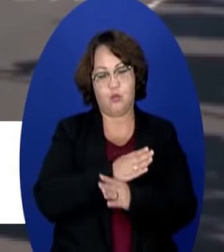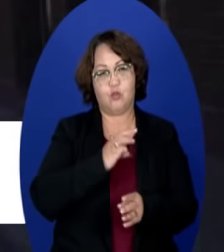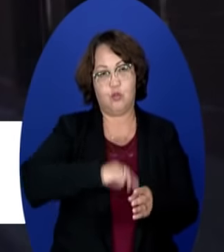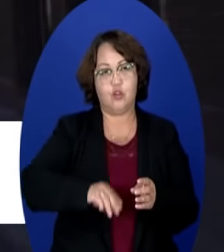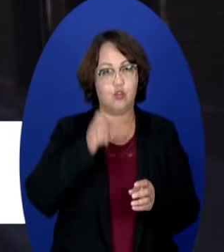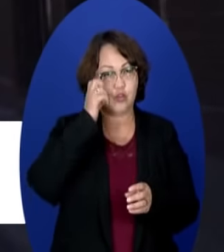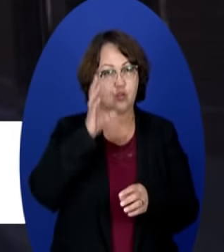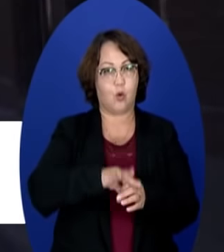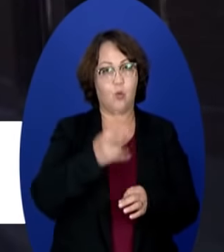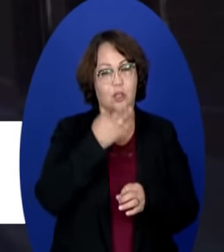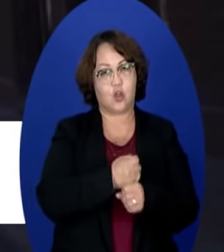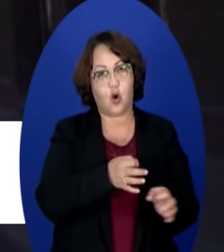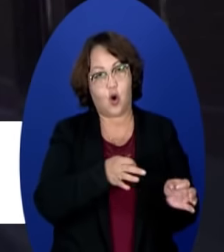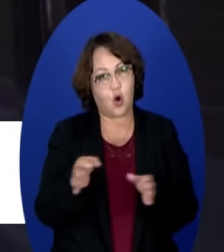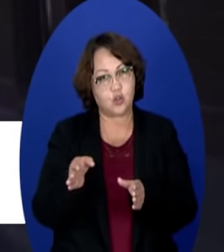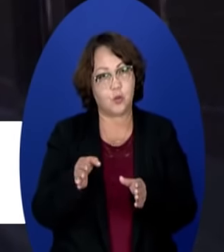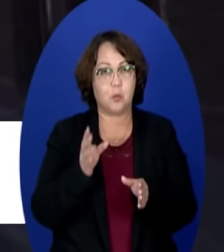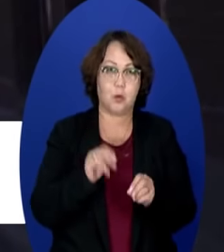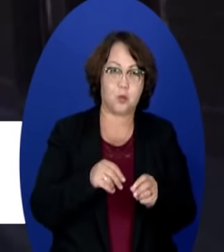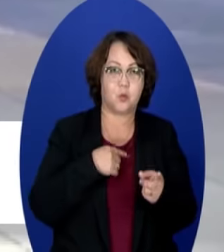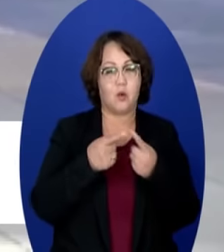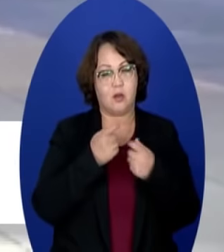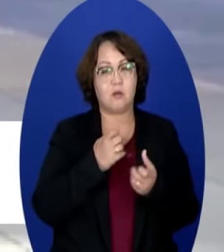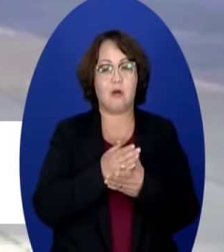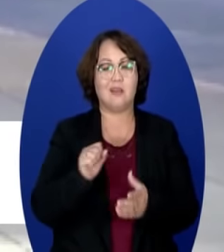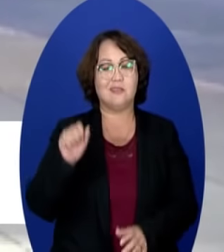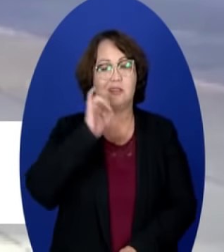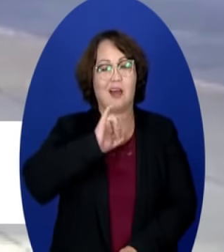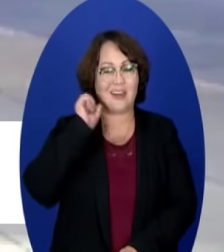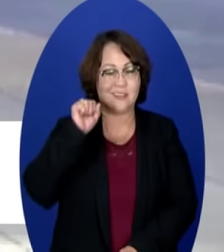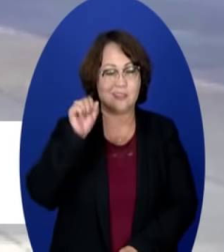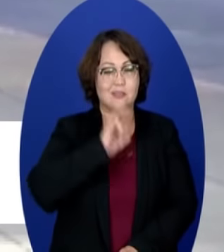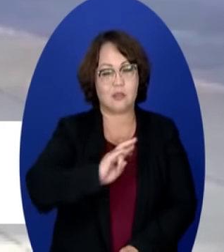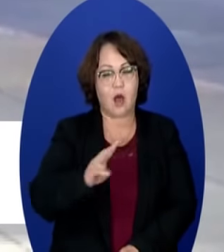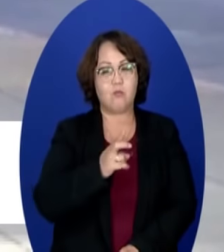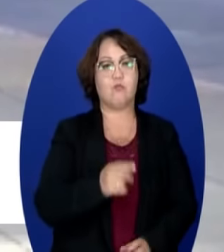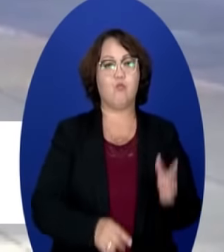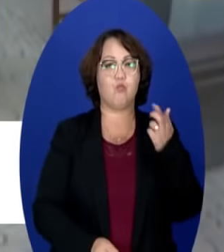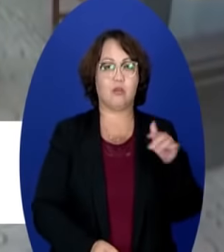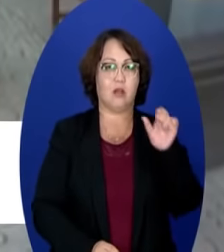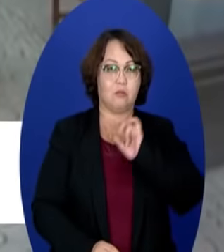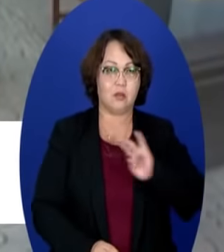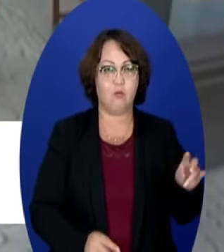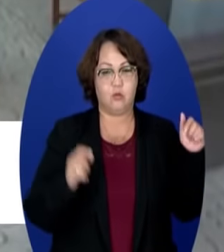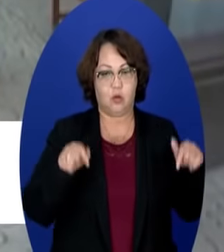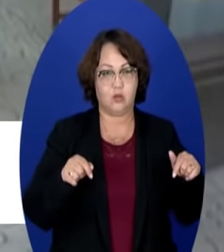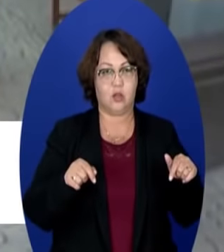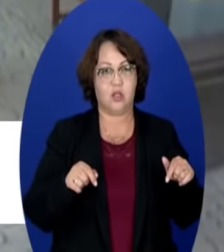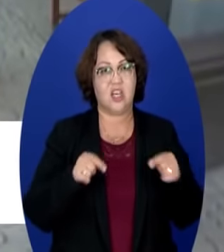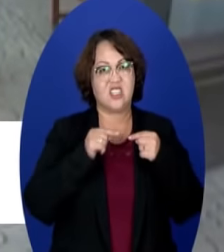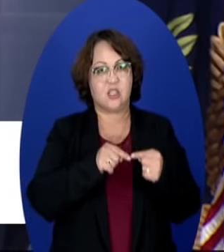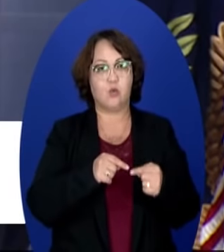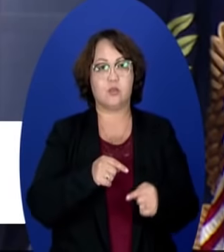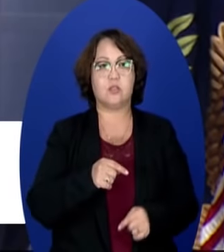хойшлуулж болох хэсэг асуудлыг хүндсэн байсан. Үүнтэй холбоотойгоор ардсан намынхан төдийгүй бүгд наримтах намынхан доторч эсэргүүцэгчд гарч